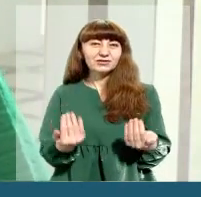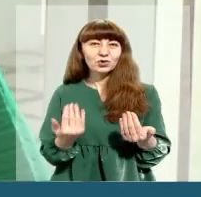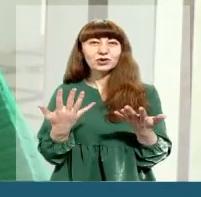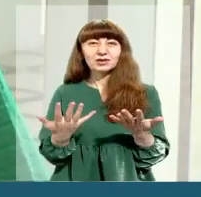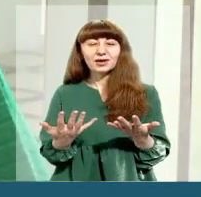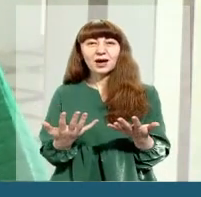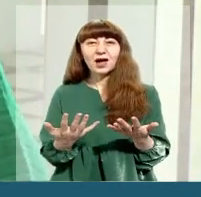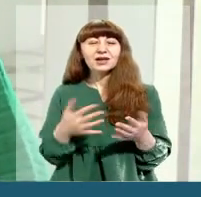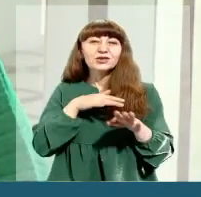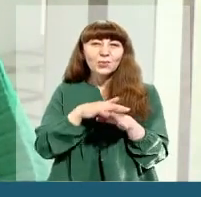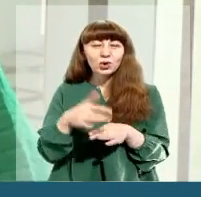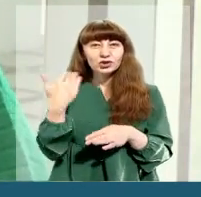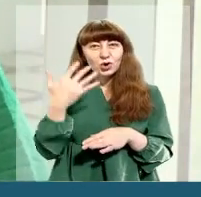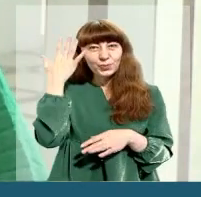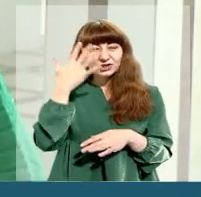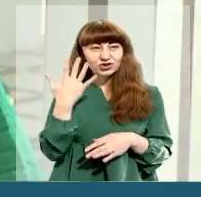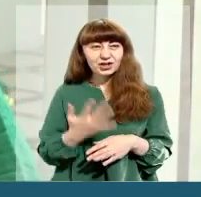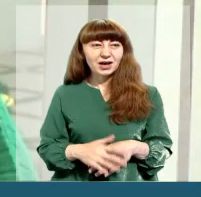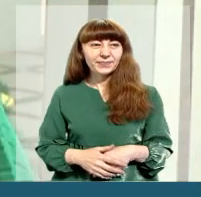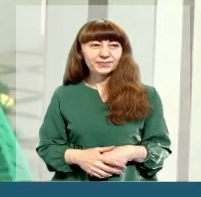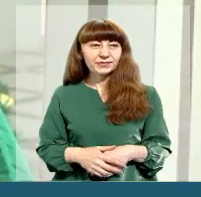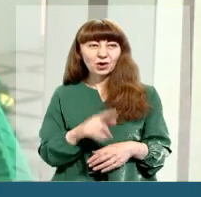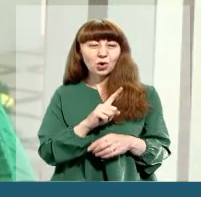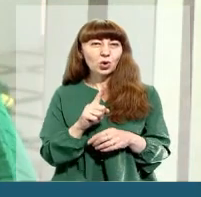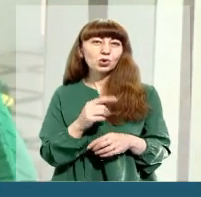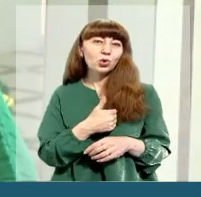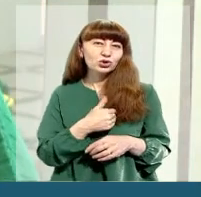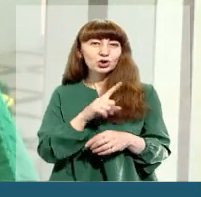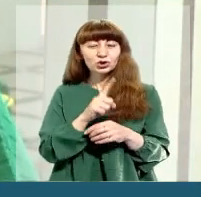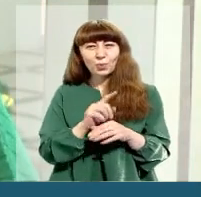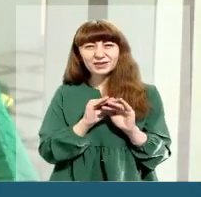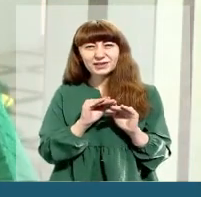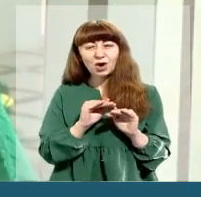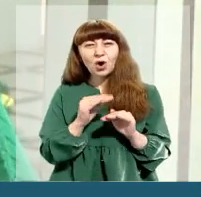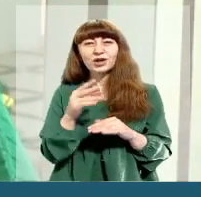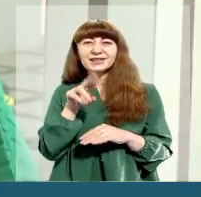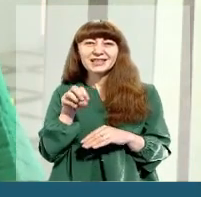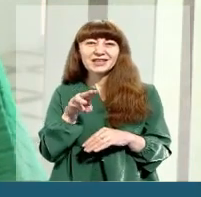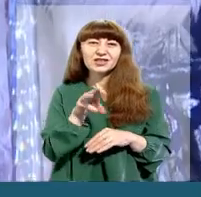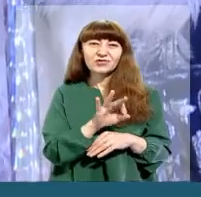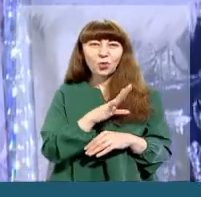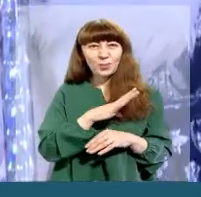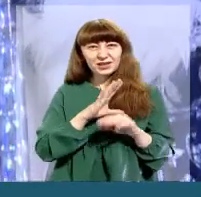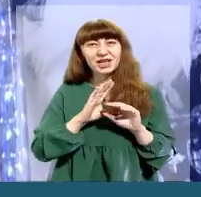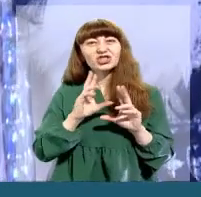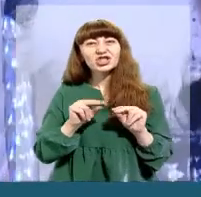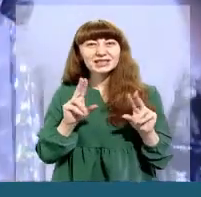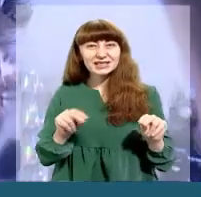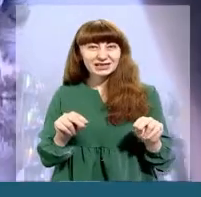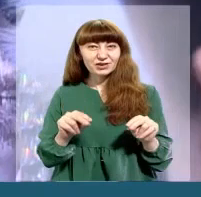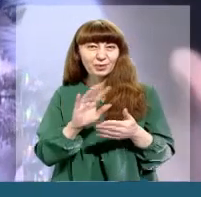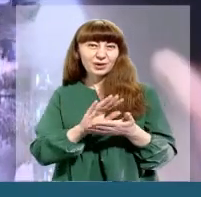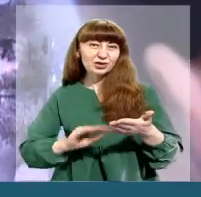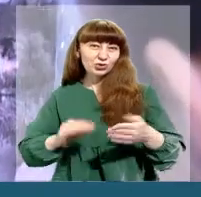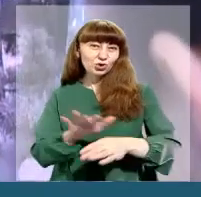ее мечта сбывается. Ребенок, хочется, чтобы детство продлилось дольше, хочется, чтобы детство было счастливым. Долгожданные подарки